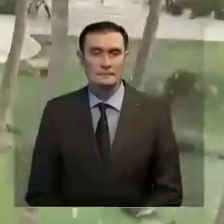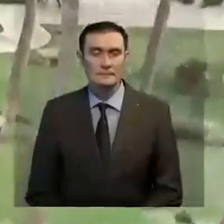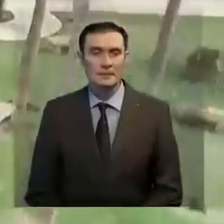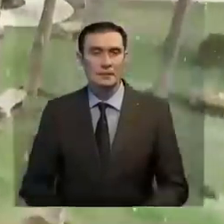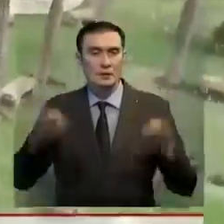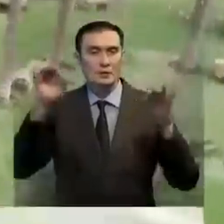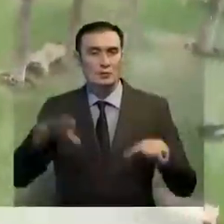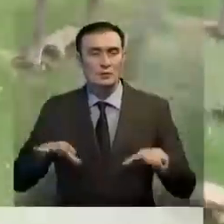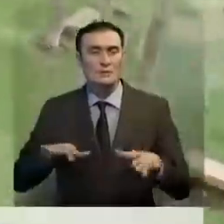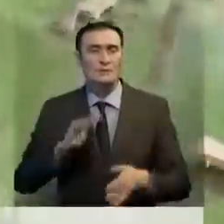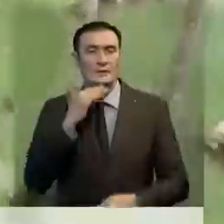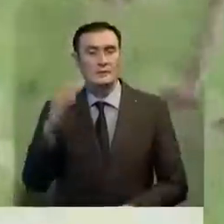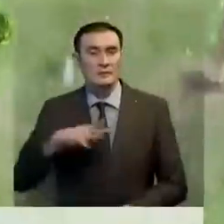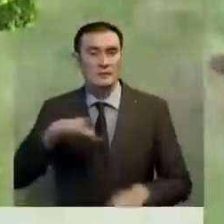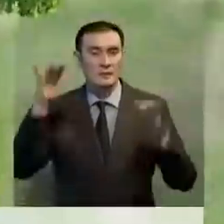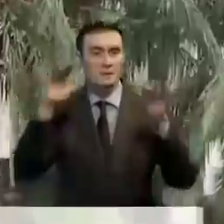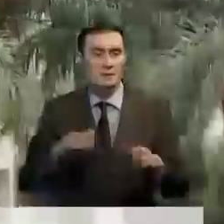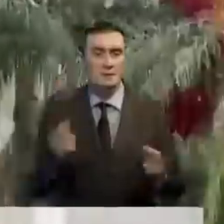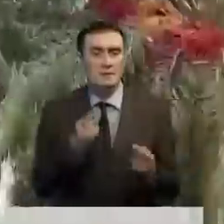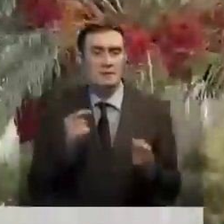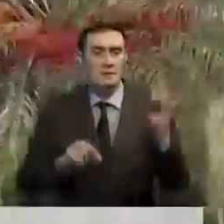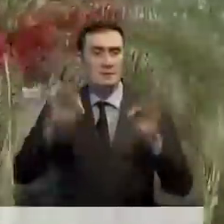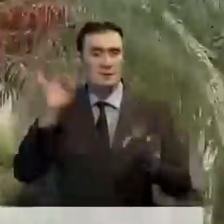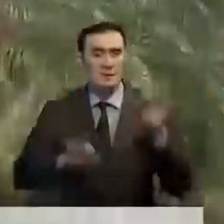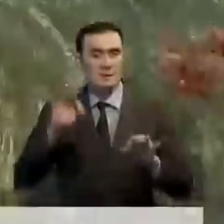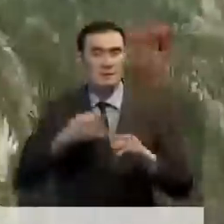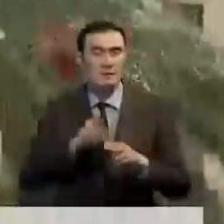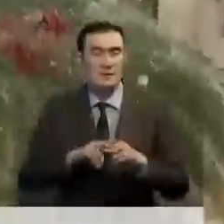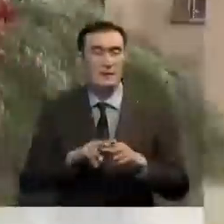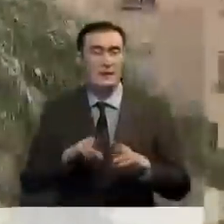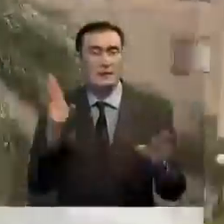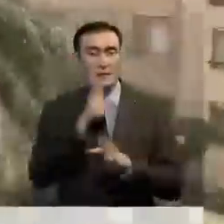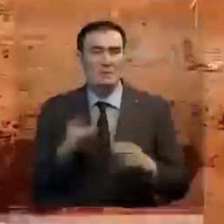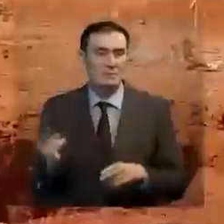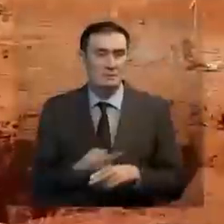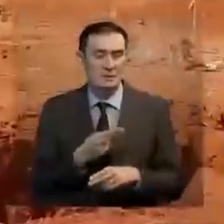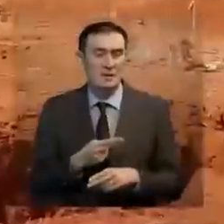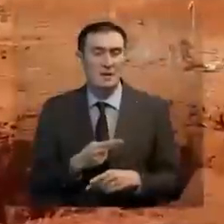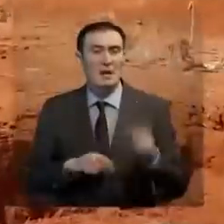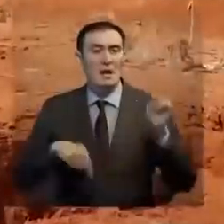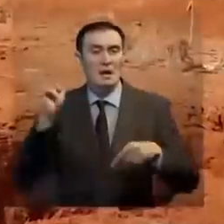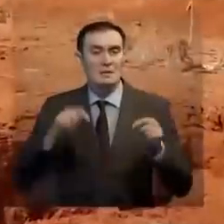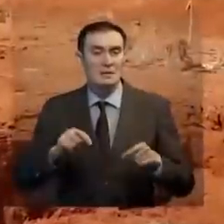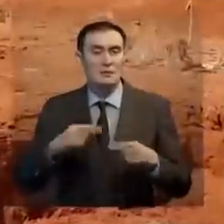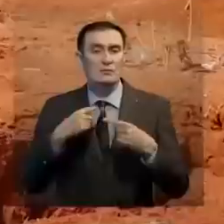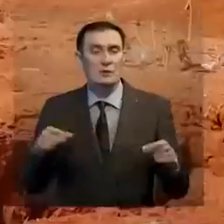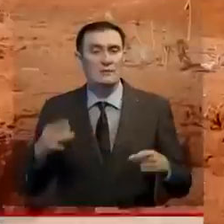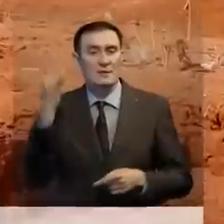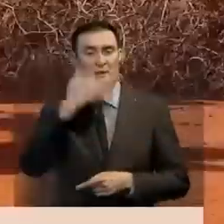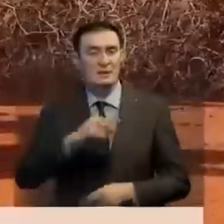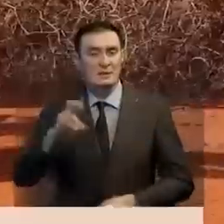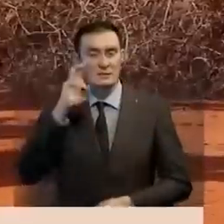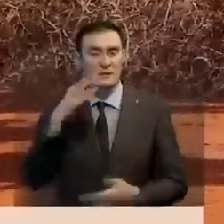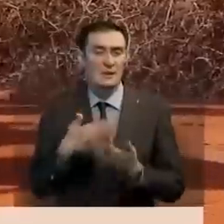Сюрпризом для жителей Каира стали снег и мелкий град. Редкие погодные явления для этих широт. Осадки не помешали бы другим африканским